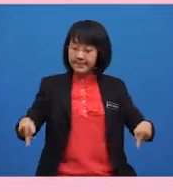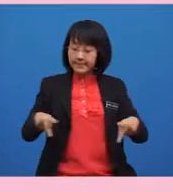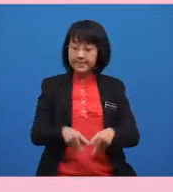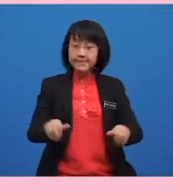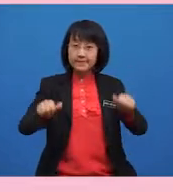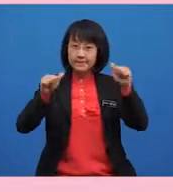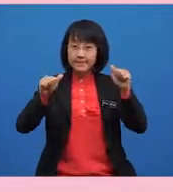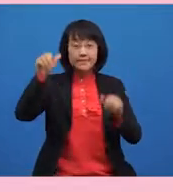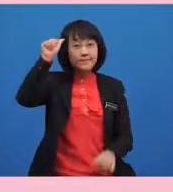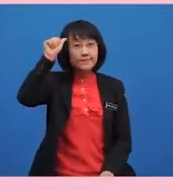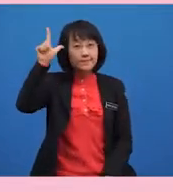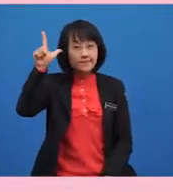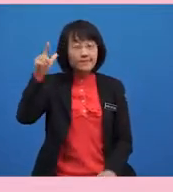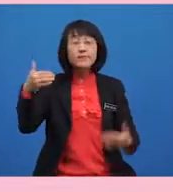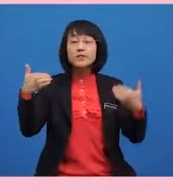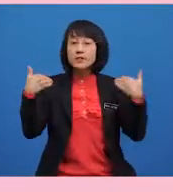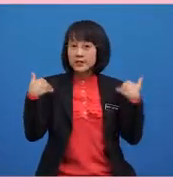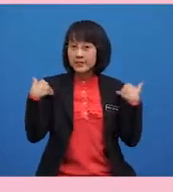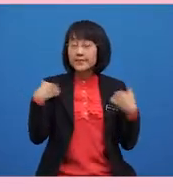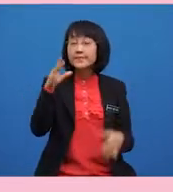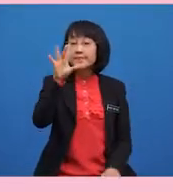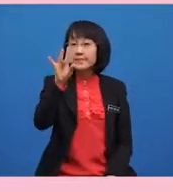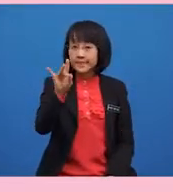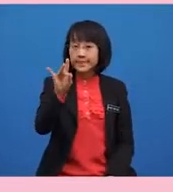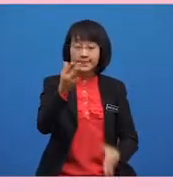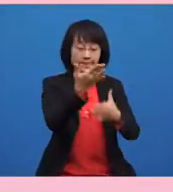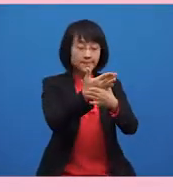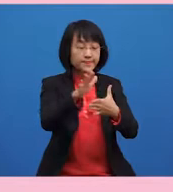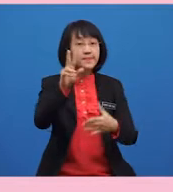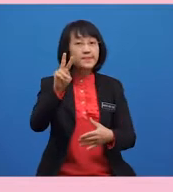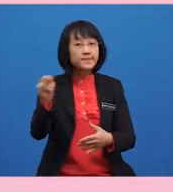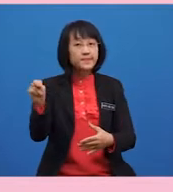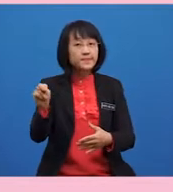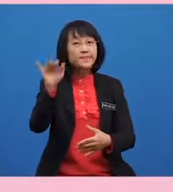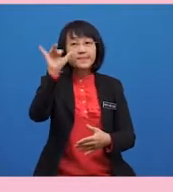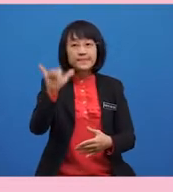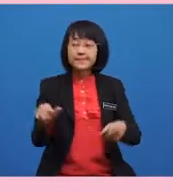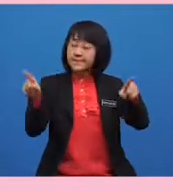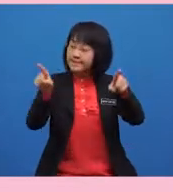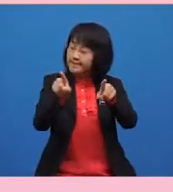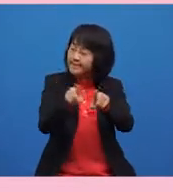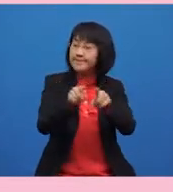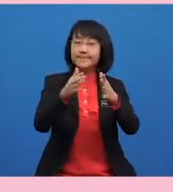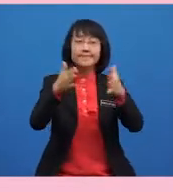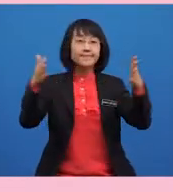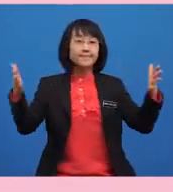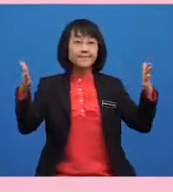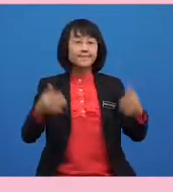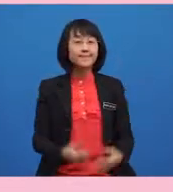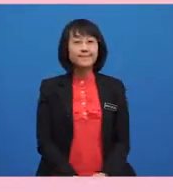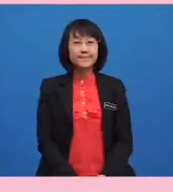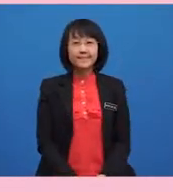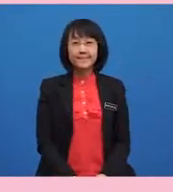yang dipegang oleh Ali mempunyai 8 bahagian yang sama